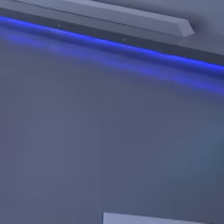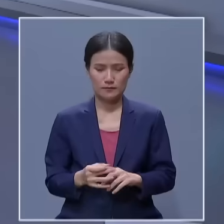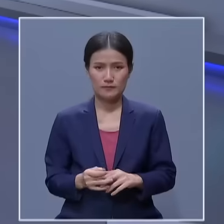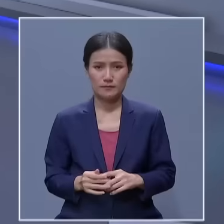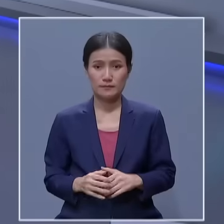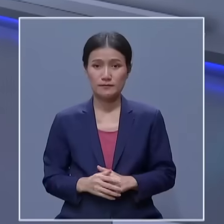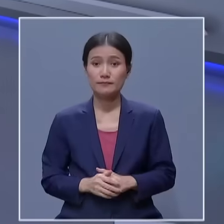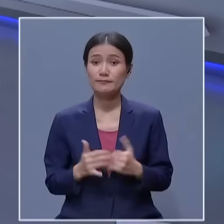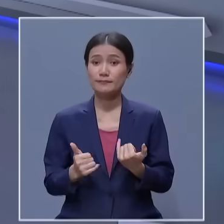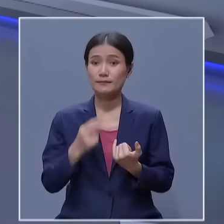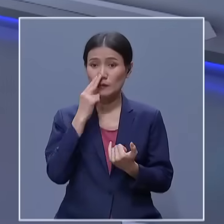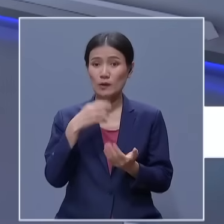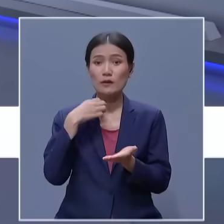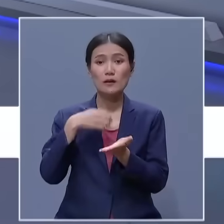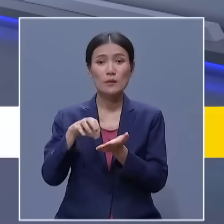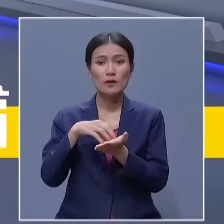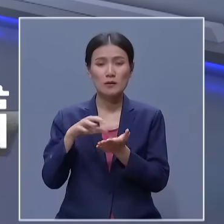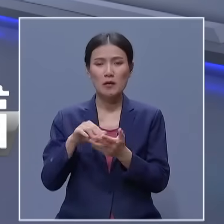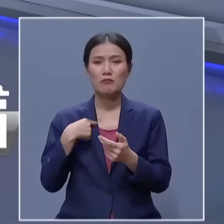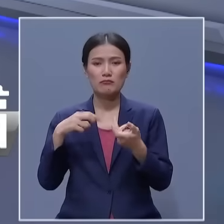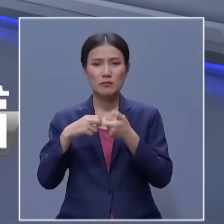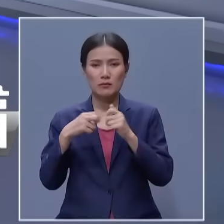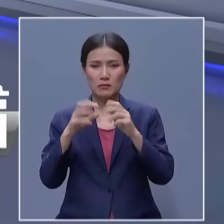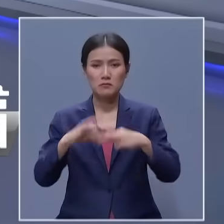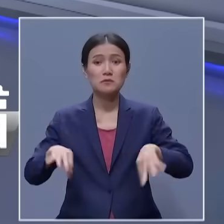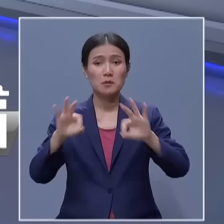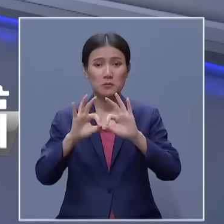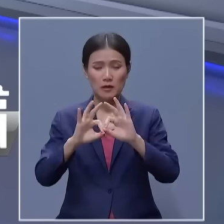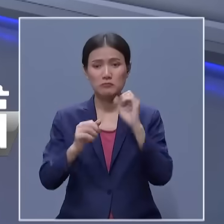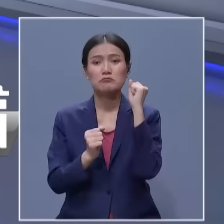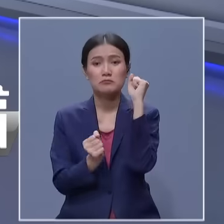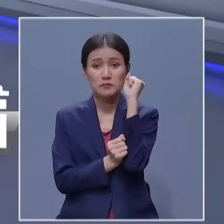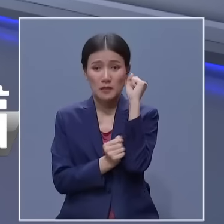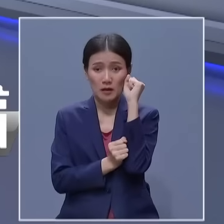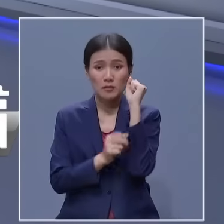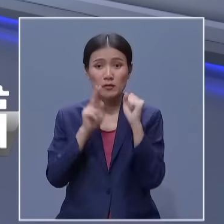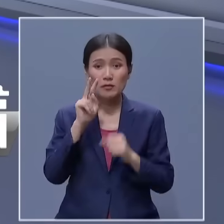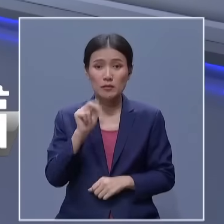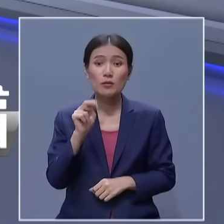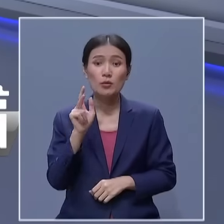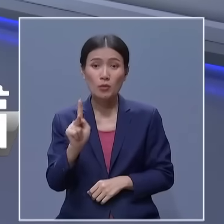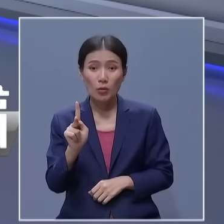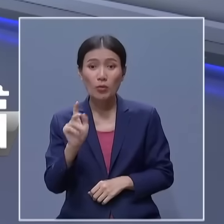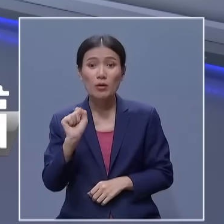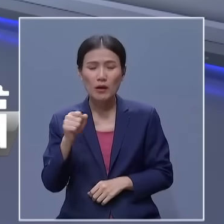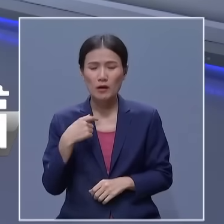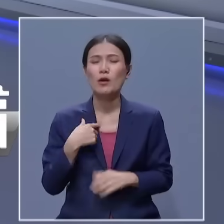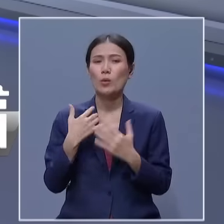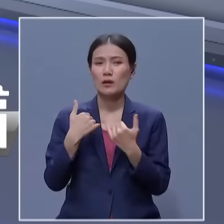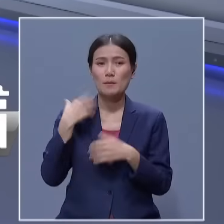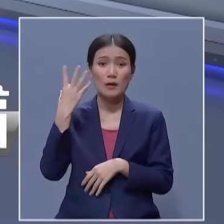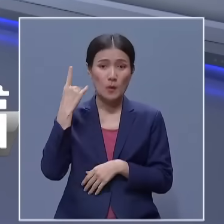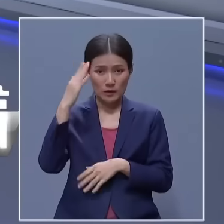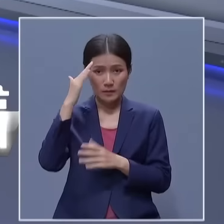กลับมาช่วงนี้ติดตามความคืบหน้าคดีสำคัญคดีกำนันนกนะครับสิ่งที่หลายคนเฝ้ารอคอยเมื่อวานนี้คือการแถลงของท่านรองโจ๊กและ